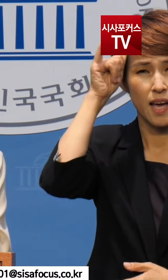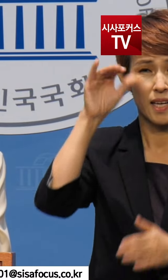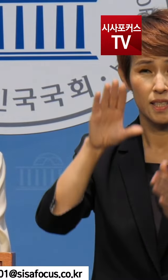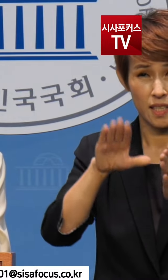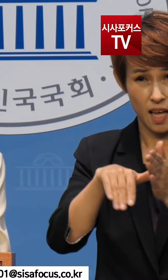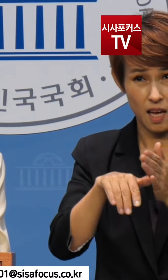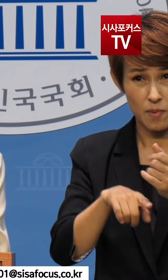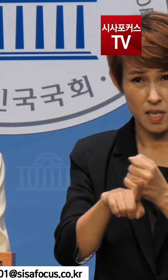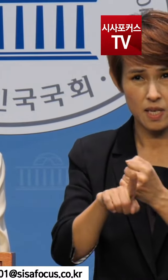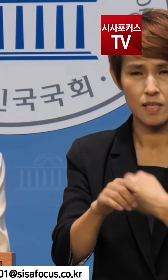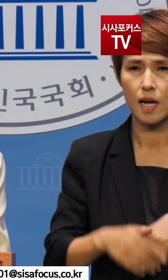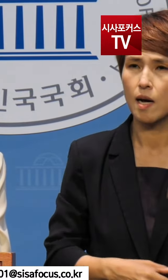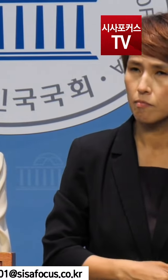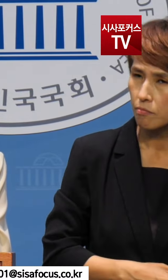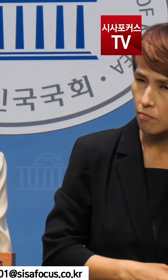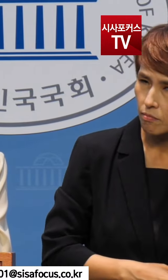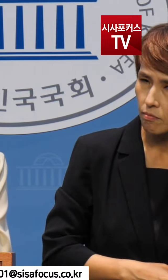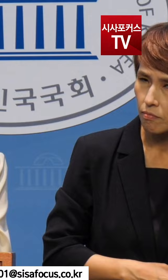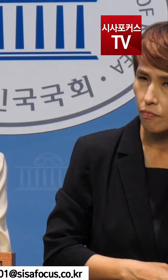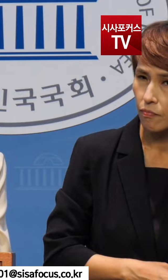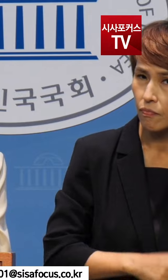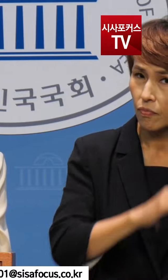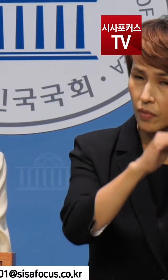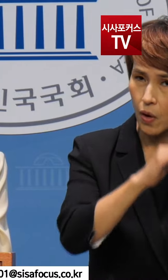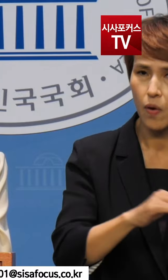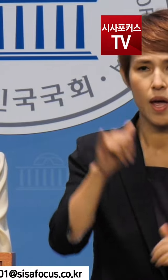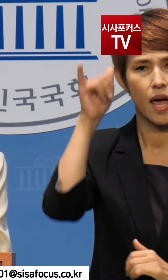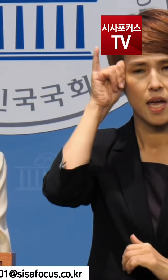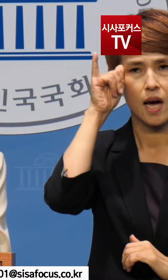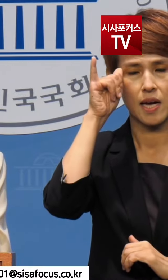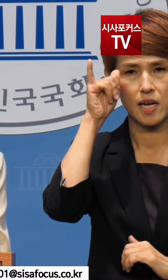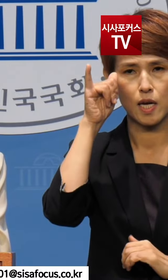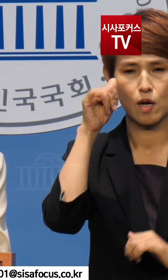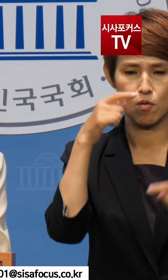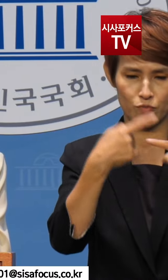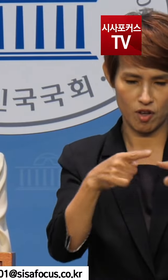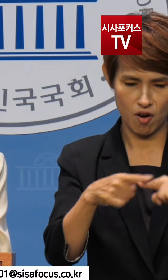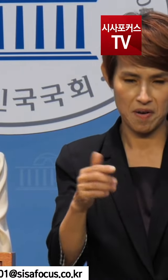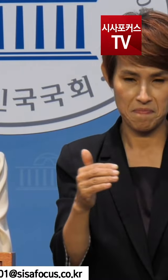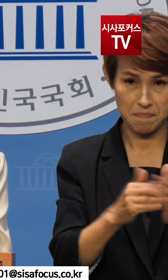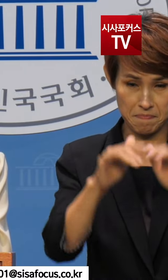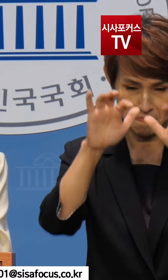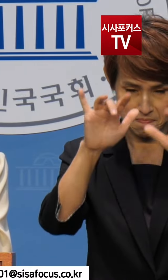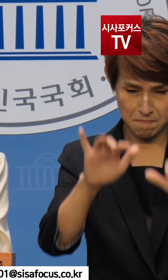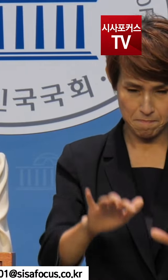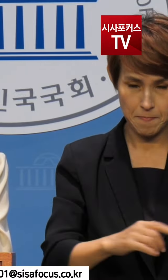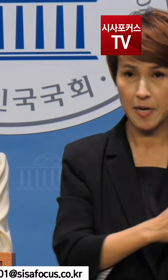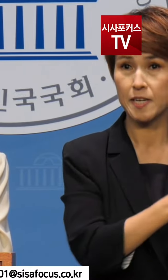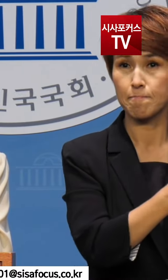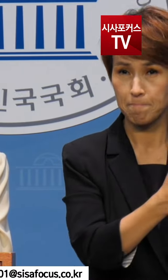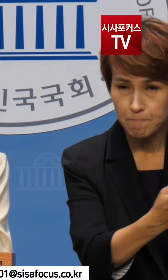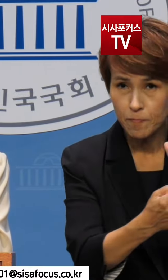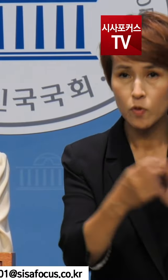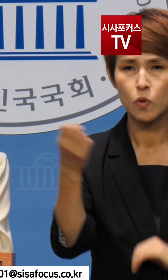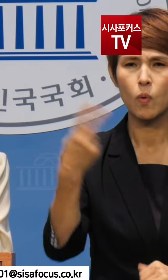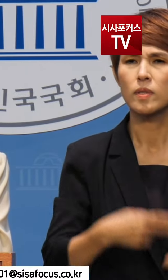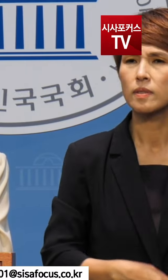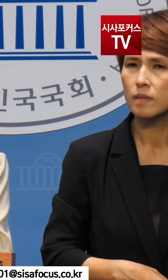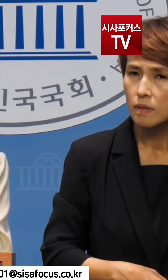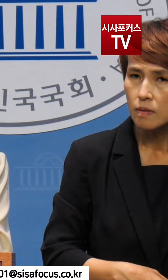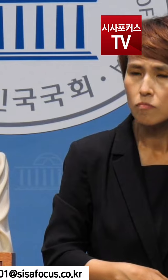하면 경청한 내용을 AI로 분석하고 모든 교육 주체들에게 실시간으로 공개하고 다시 또 듣는 그런